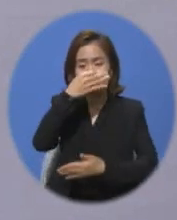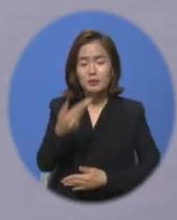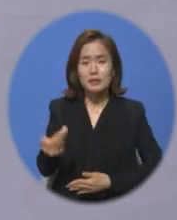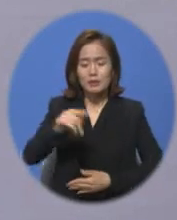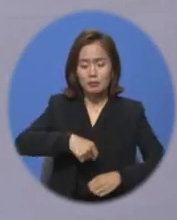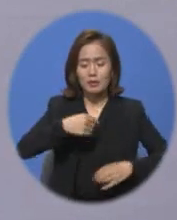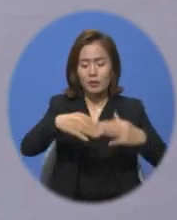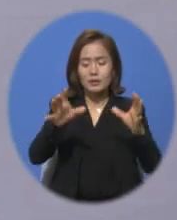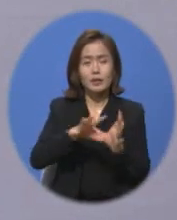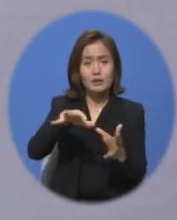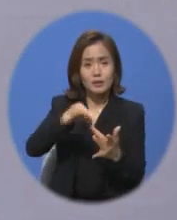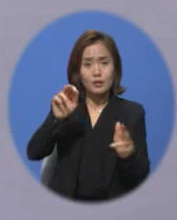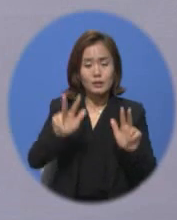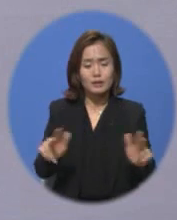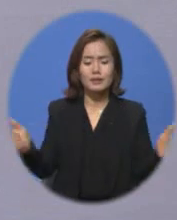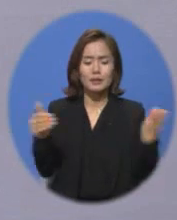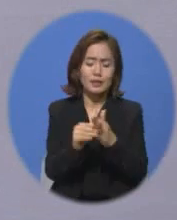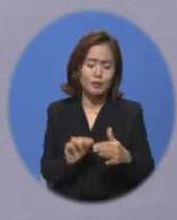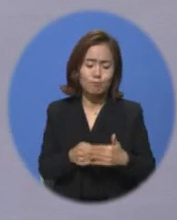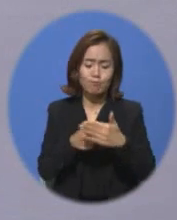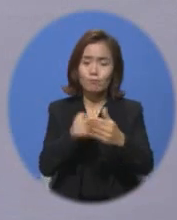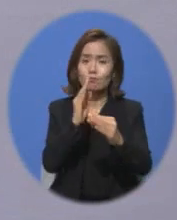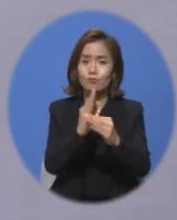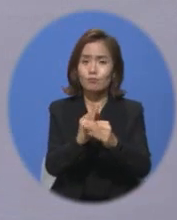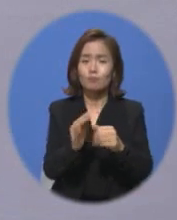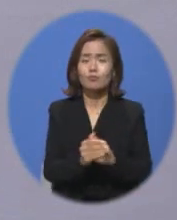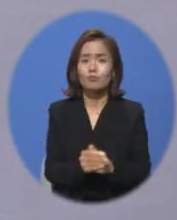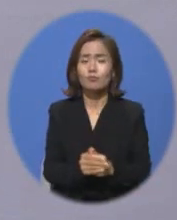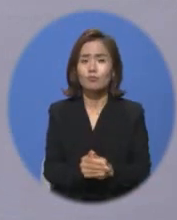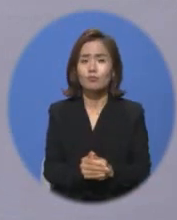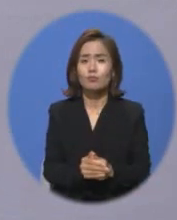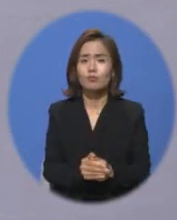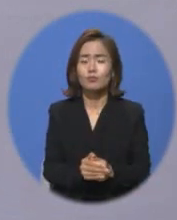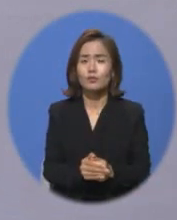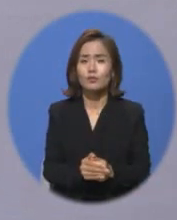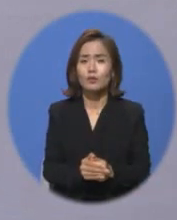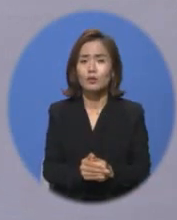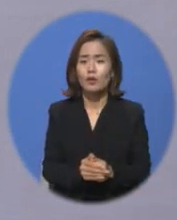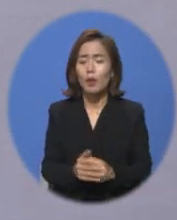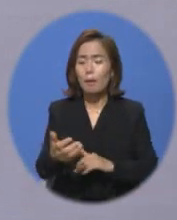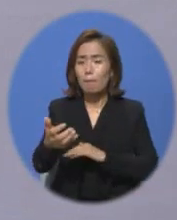에도불구하고저는정의당을선택했고지금 까지그당에남아있습니다.저는비례대표제가도입되면정의당이큰이득을볼것이라고생각했습니다